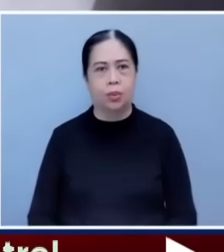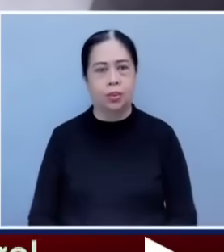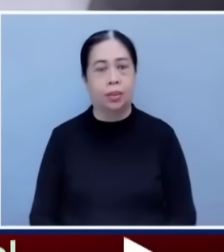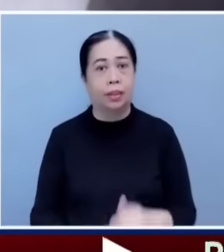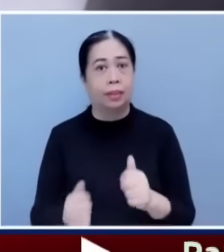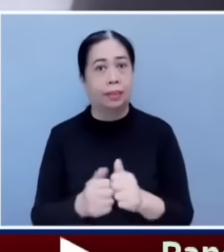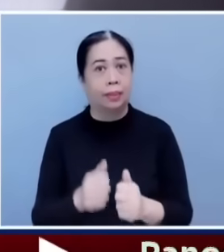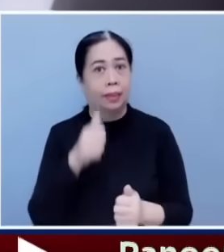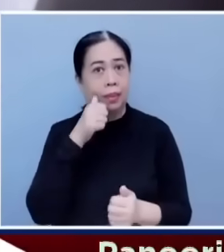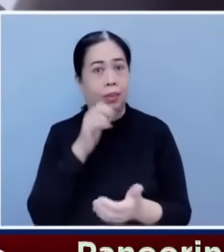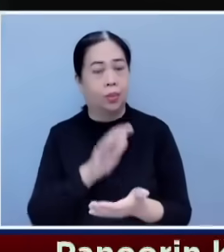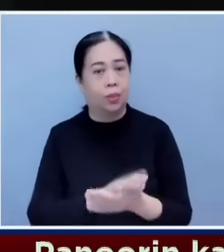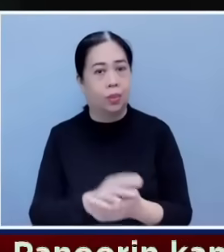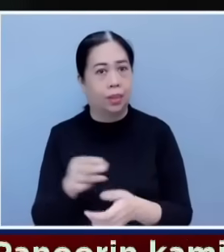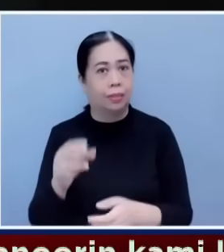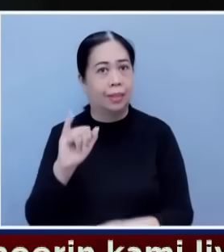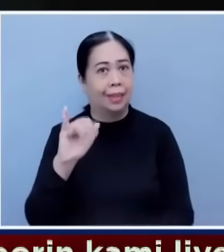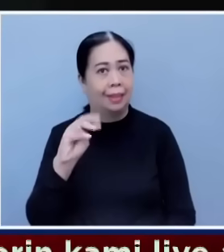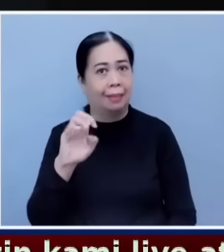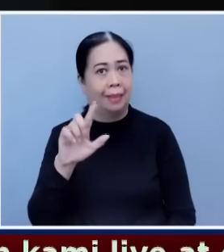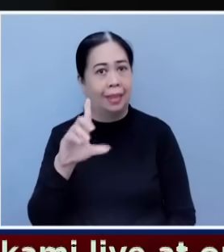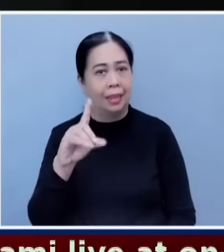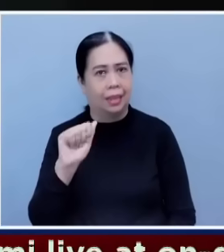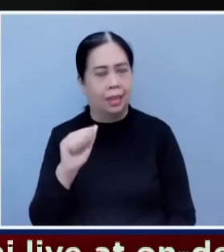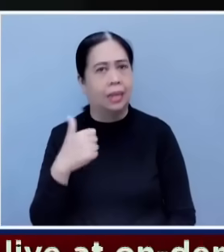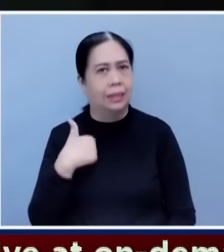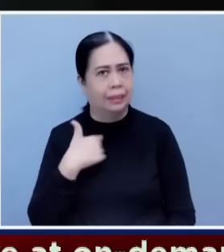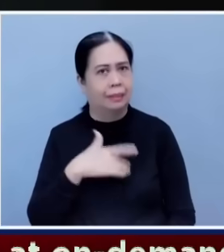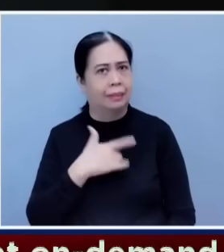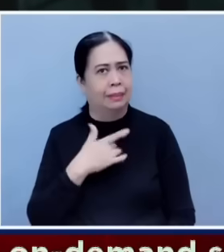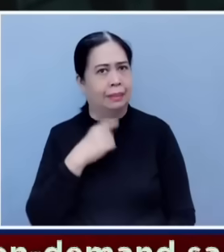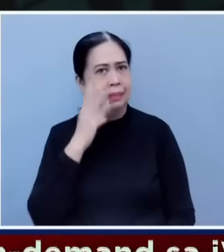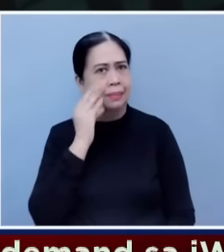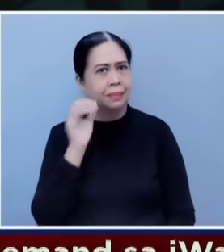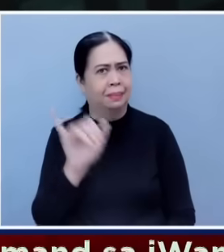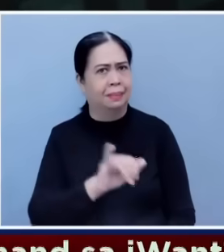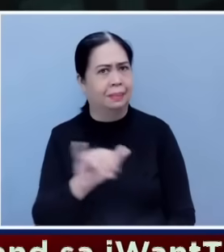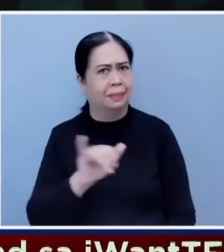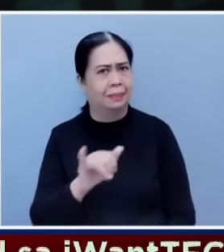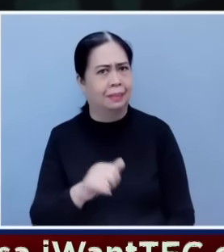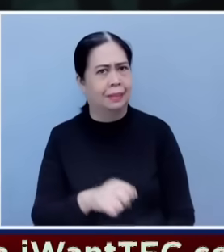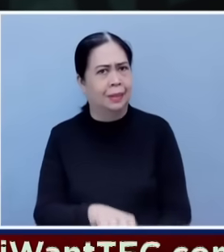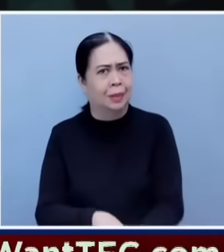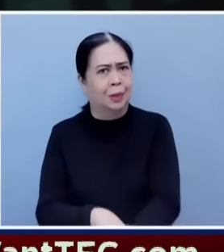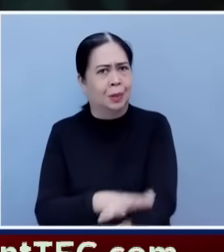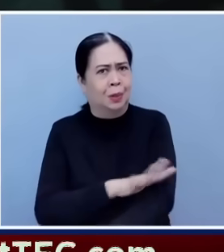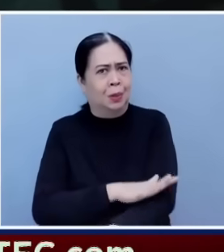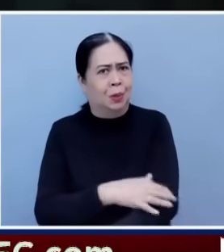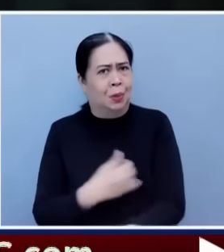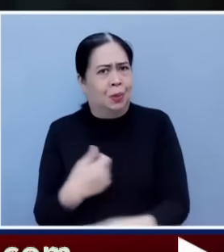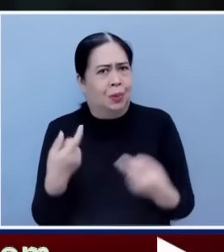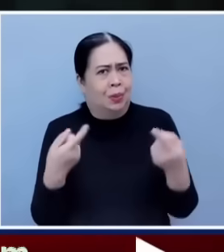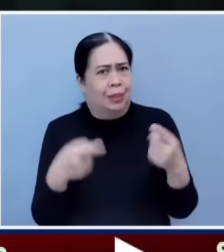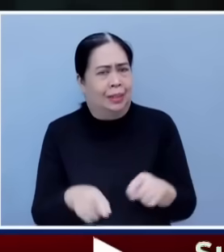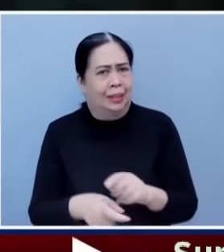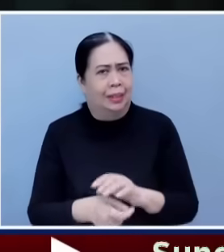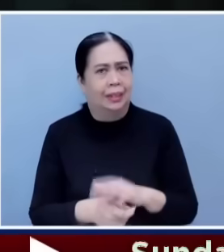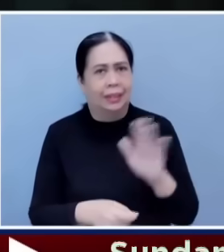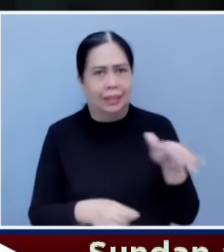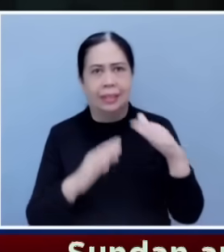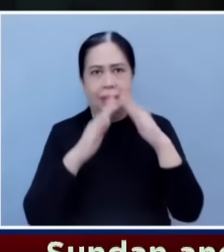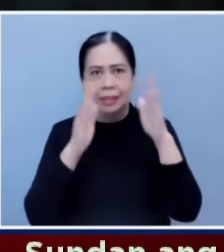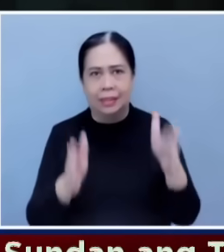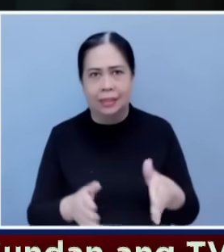ni Ato na si Imelda ay nakakaranas din ng mga makatindig balahibong pangyayari sa bahay na